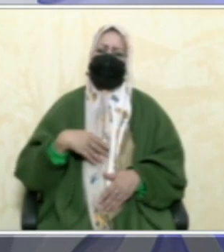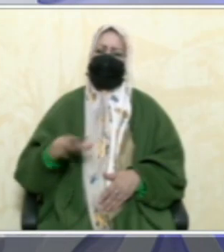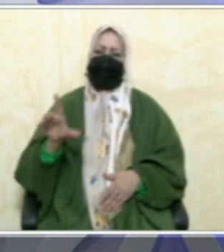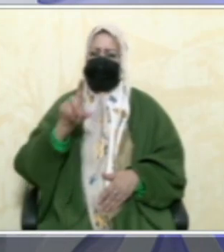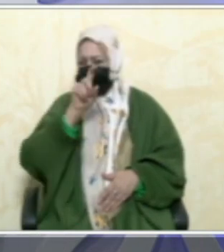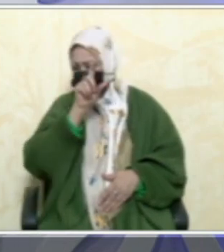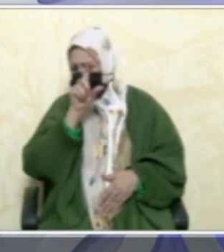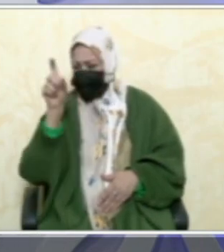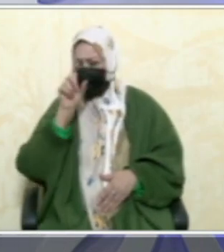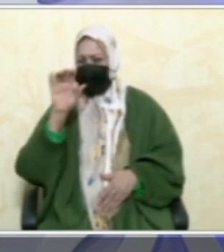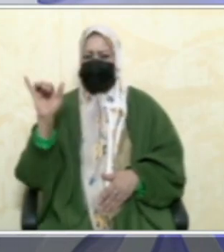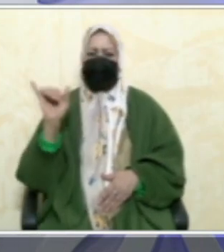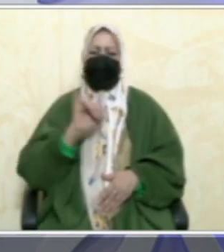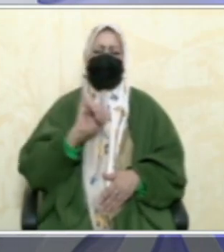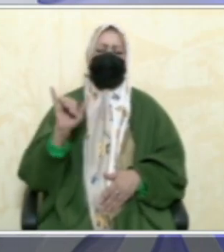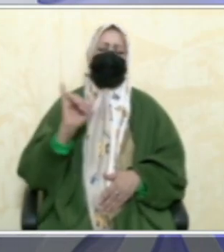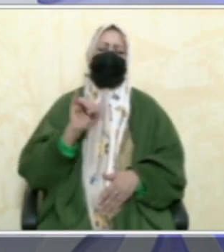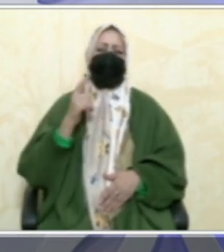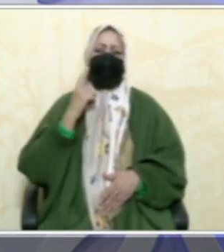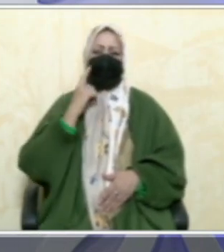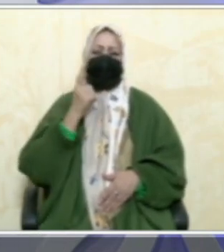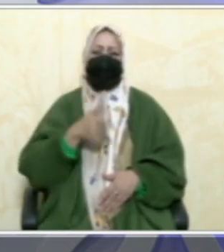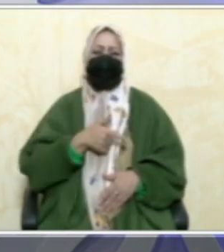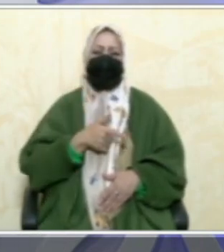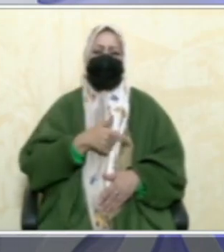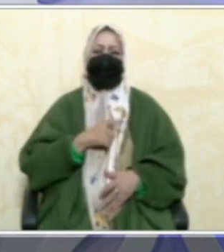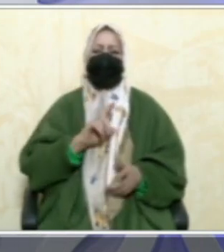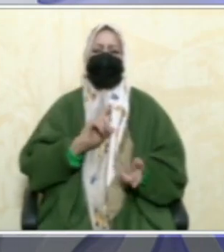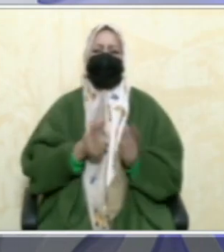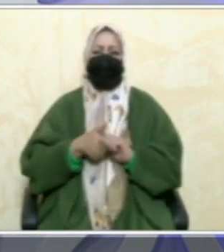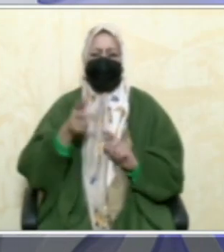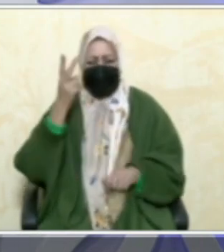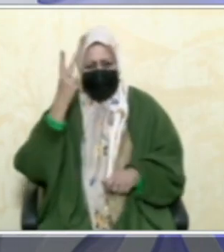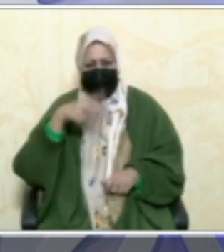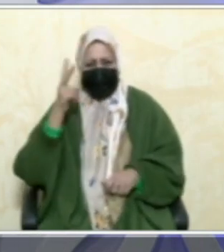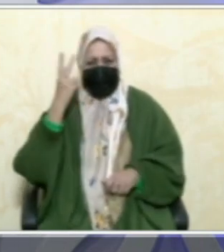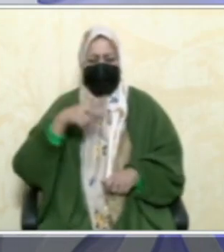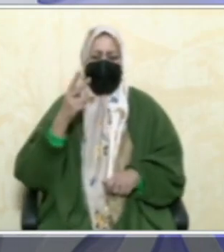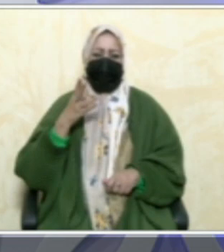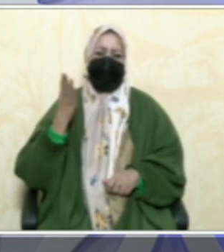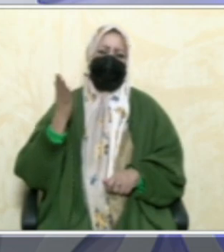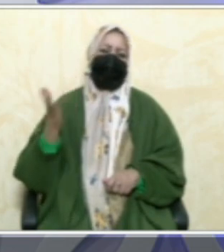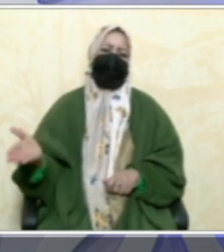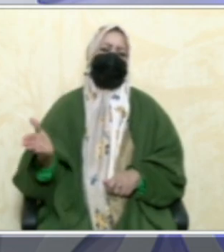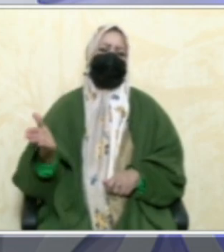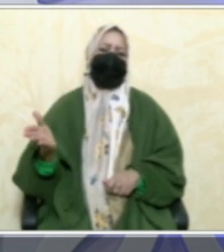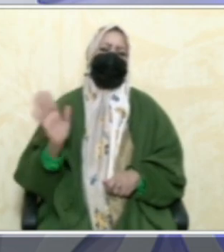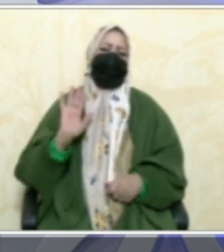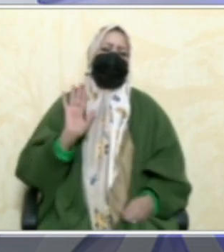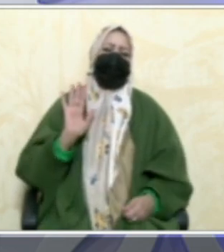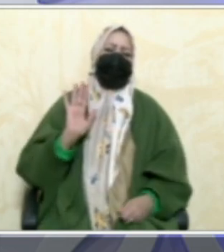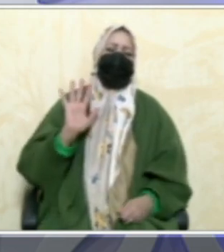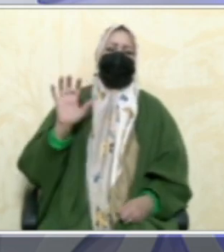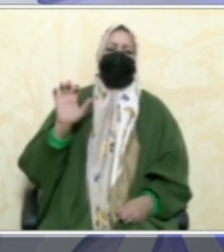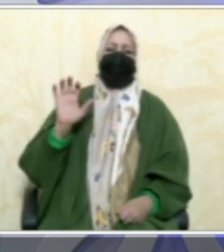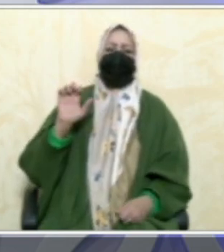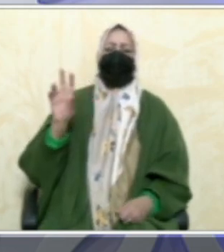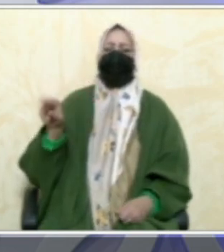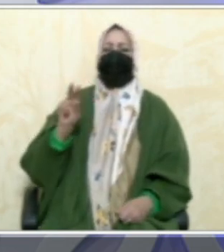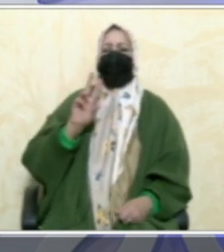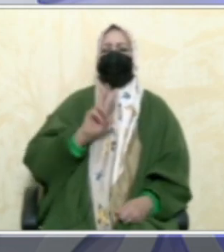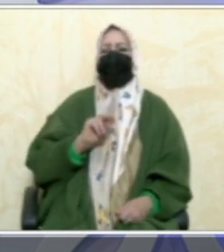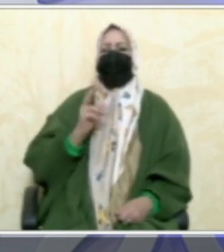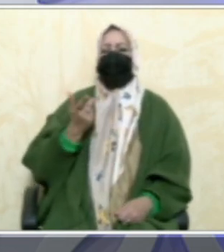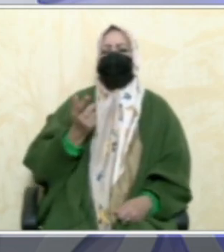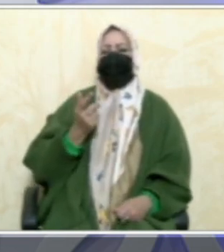للطريق العكسي، لن يقودنا للطريق التي تعتني بالعقيدة الصحيحة. وهذا مشاهد في